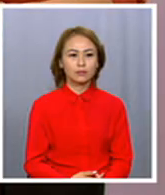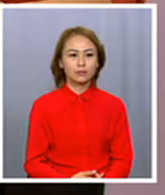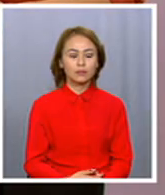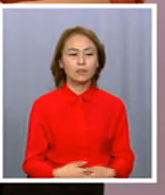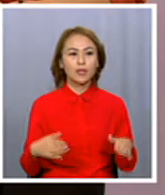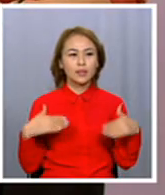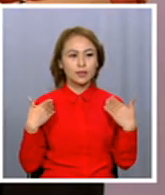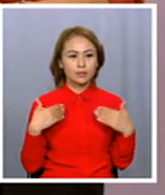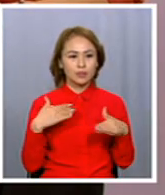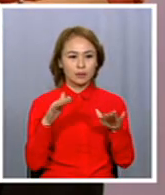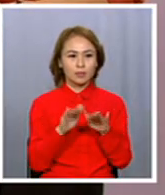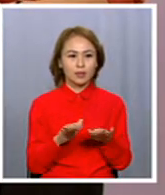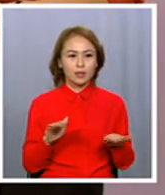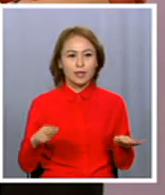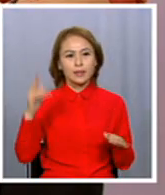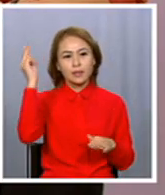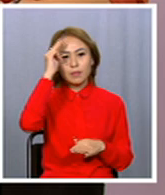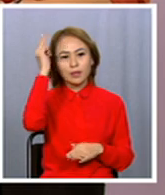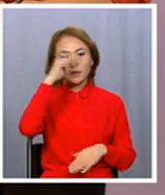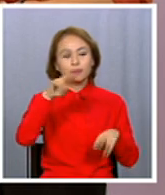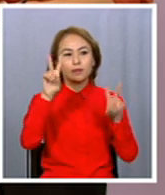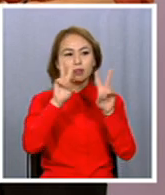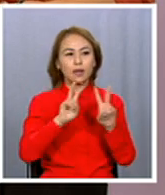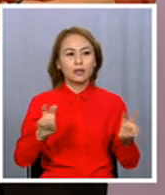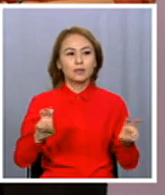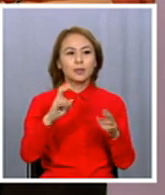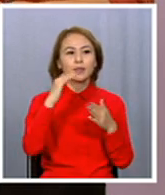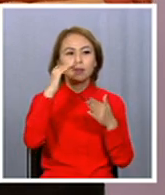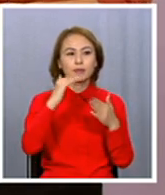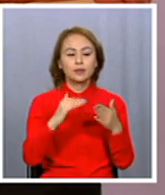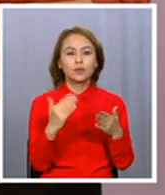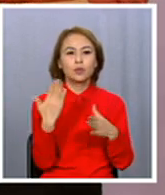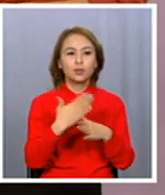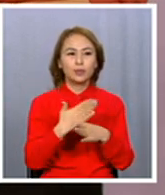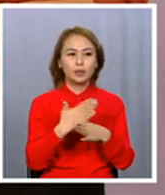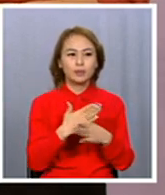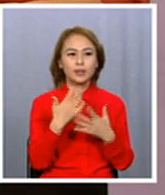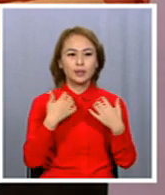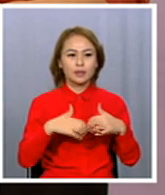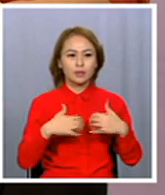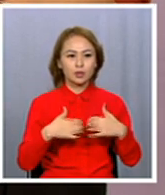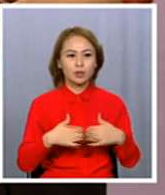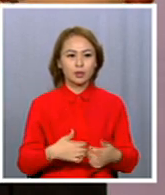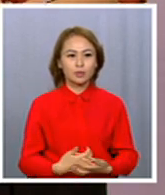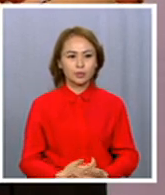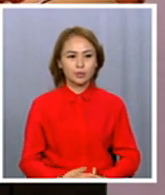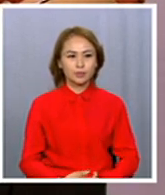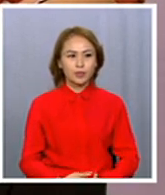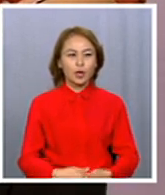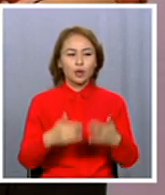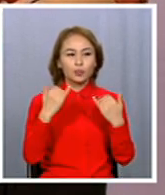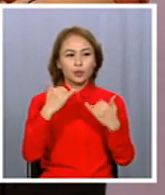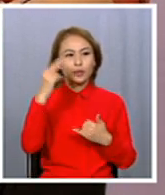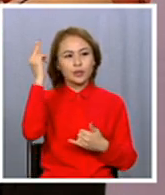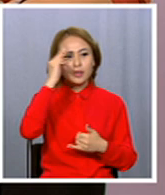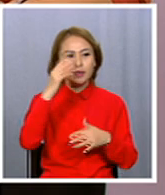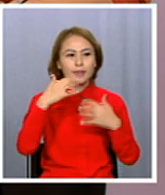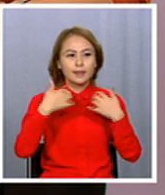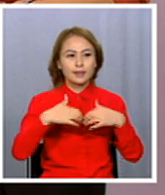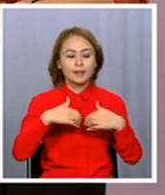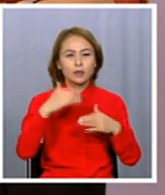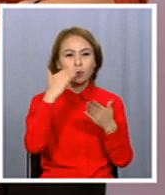Сәлеметсіңдер ме балалар? Сабақтың тақырыбы кестенің көмегімен есеп шығару. Бүгінгі сабақта кестенің